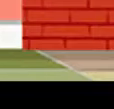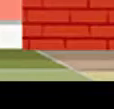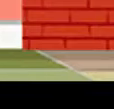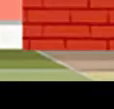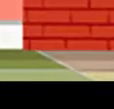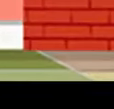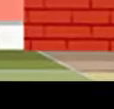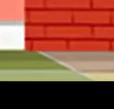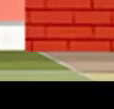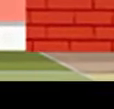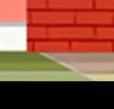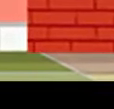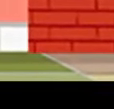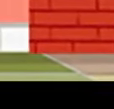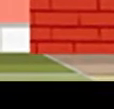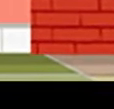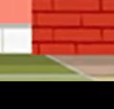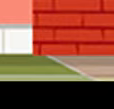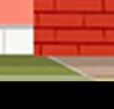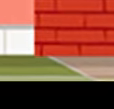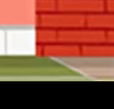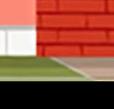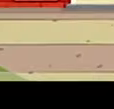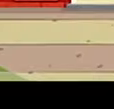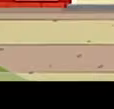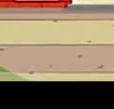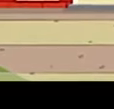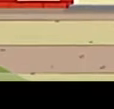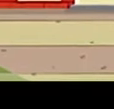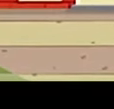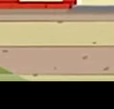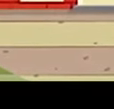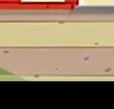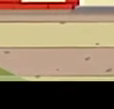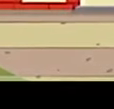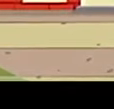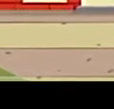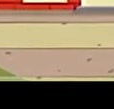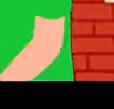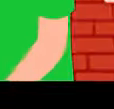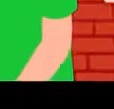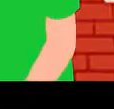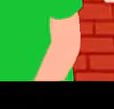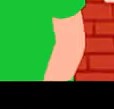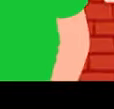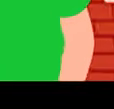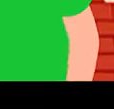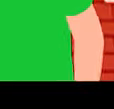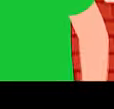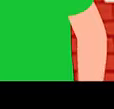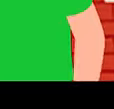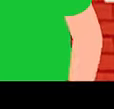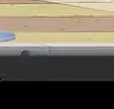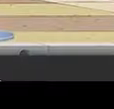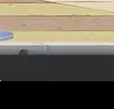охин таныг анхааралтай сонсож, тантай чин сэтгэлээсээ ярилцах төдийгүй тусламж хэрэгтэй хэн нэгэнд тусалдаг,